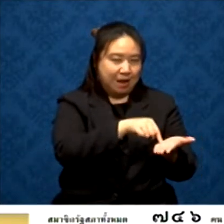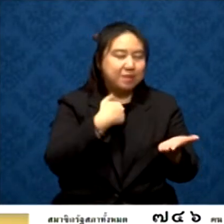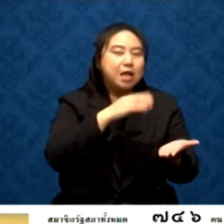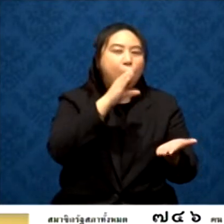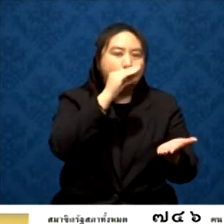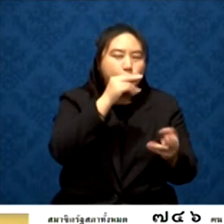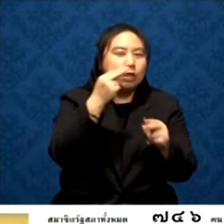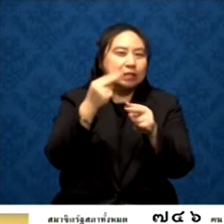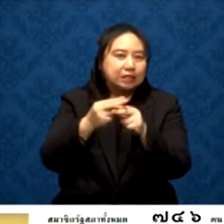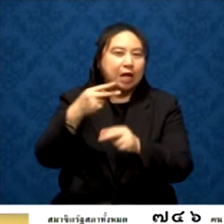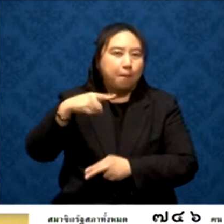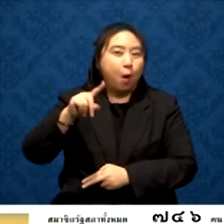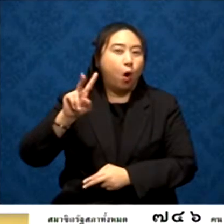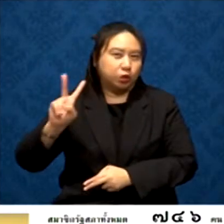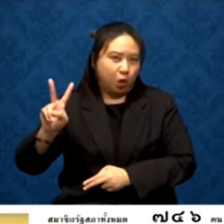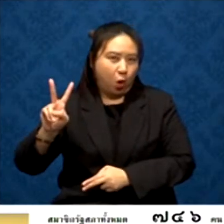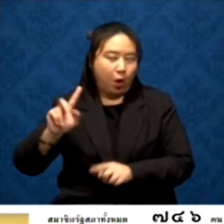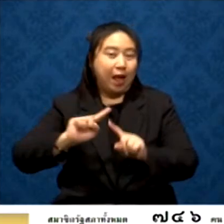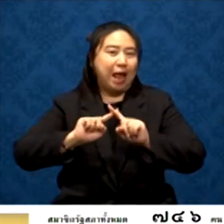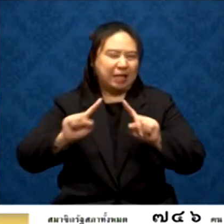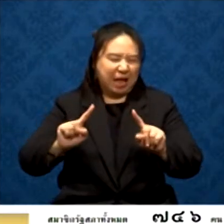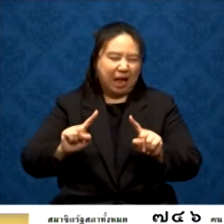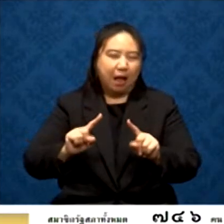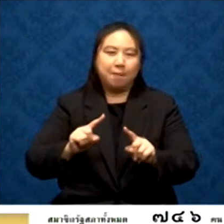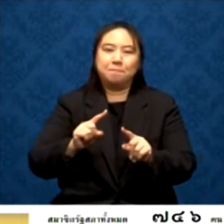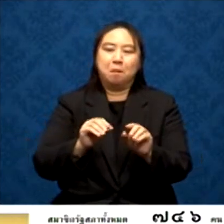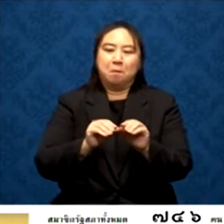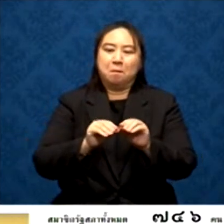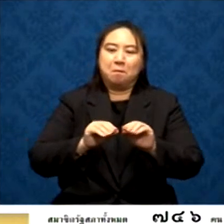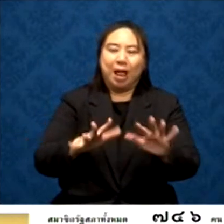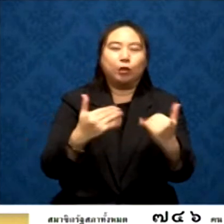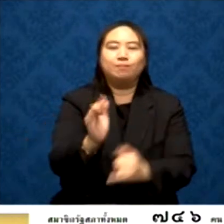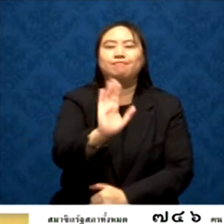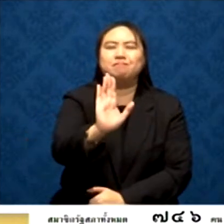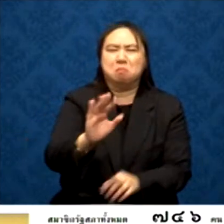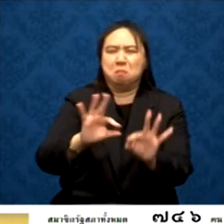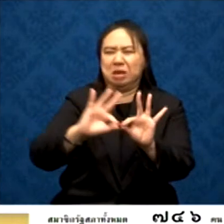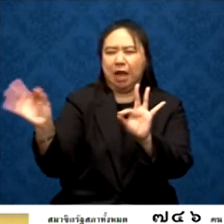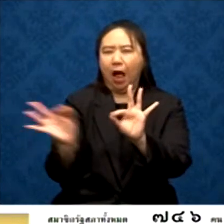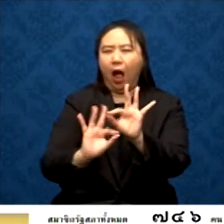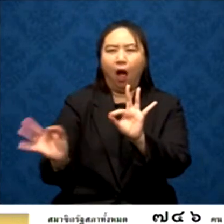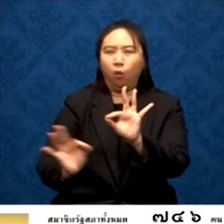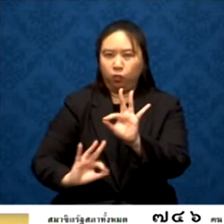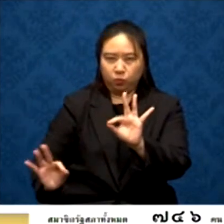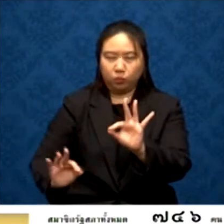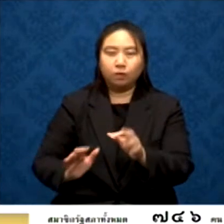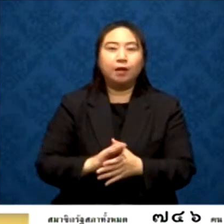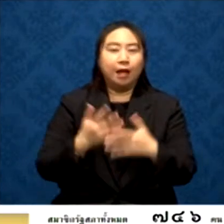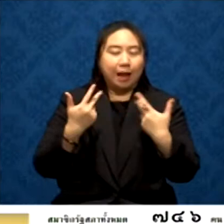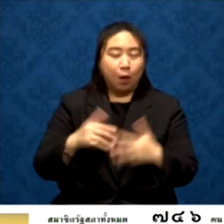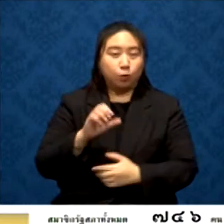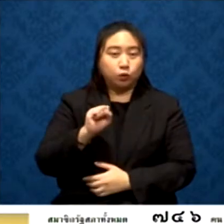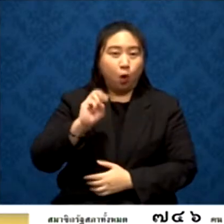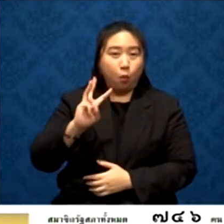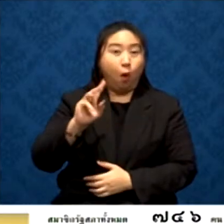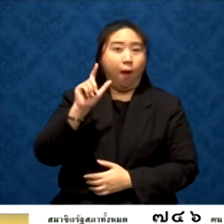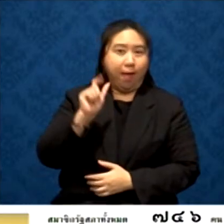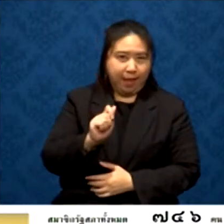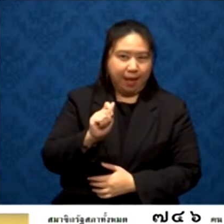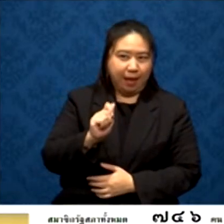ไม่เปิดตรงนี้ครับเพราะมันยาวแล้วดูเหมือนว่าสว.ทรงเอก็มีความสนิทสน